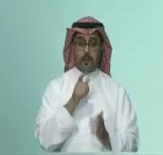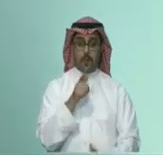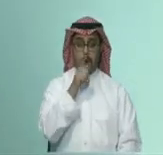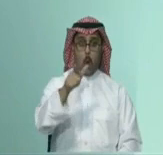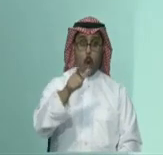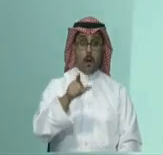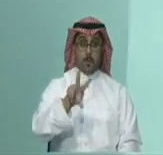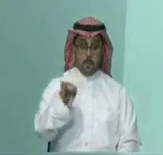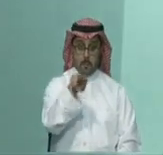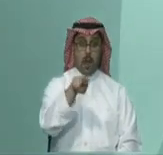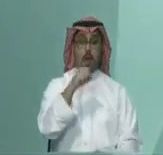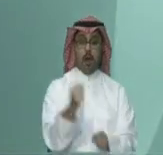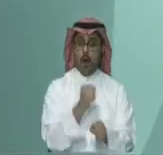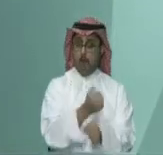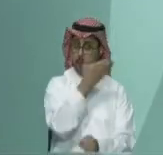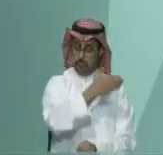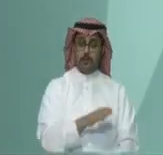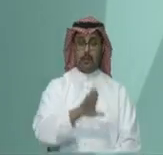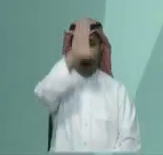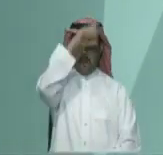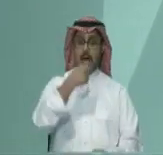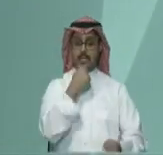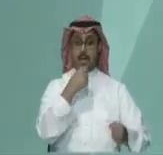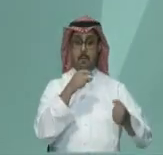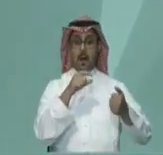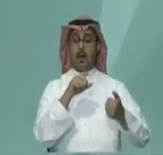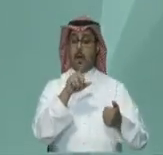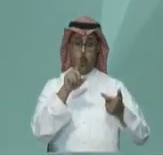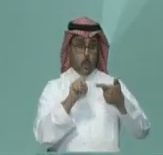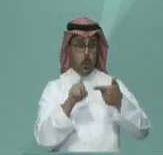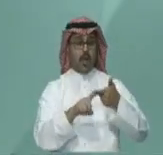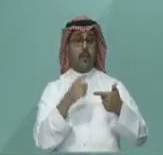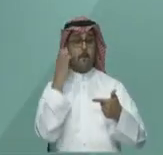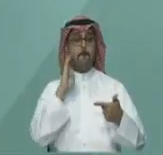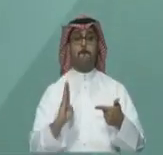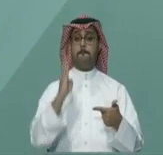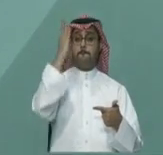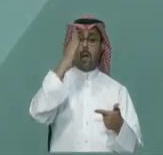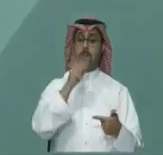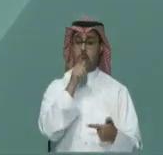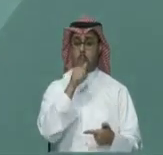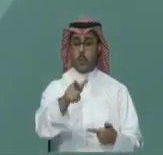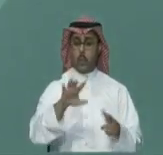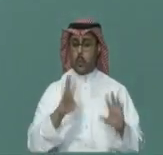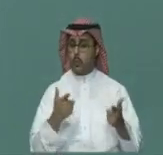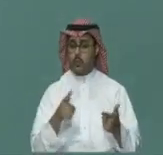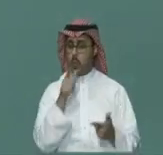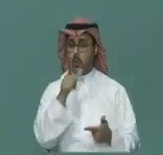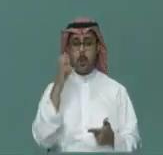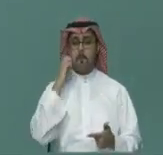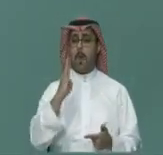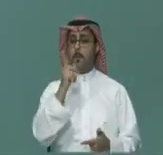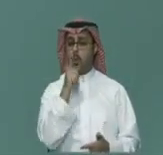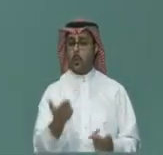بفضل الله. كذلك عندما يؤكد سيدي صاحب السمو الملكي الأمير محمد بن سلمان بن عبد العزيز ولي العهد نائب رئيس مجلس